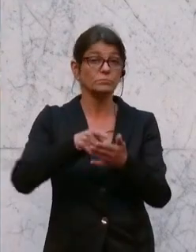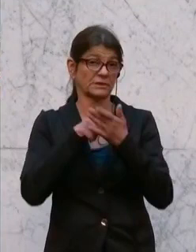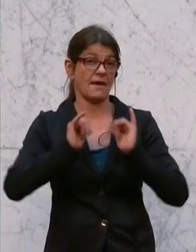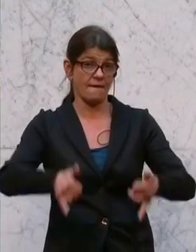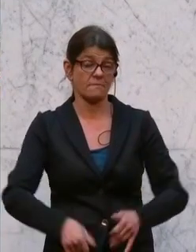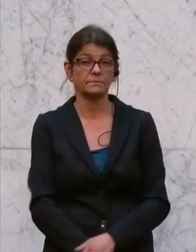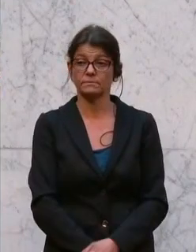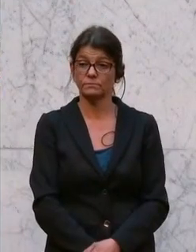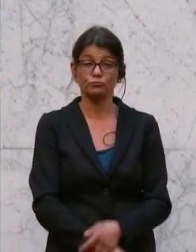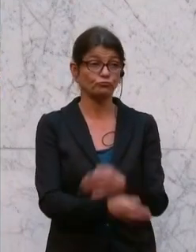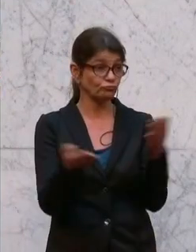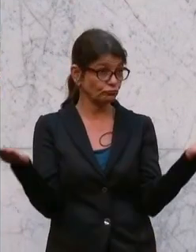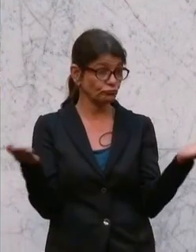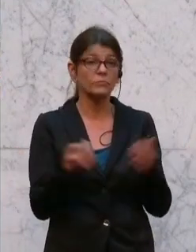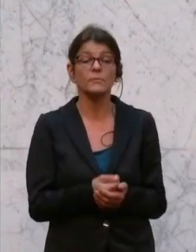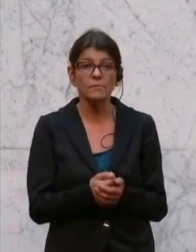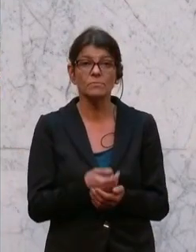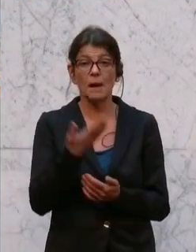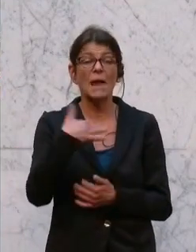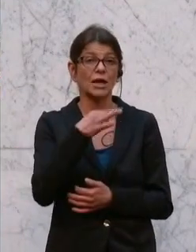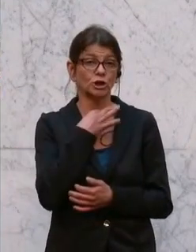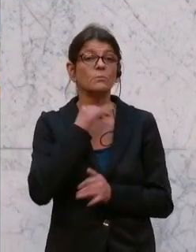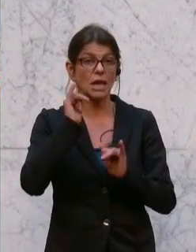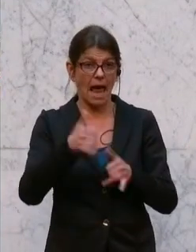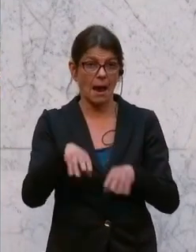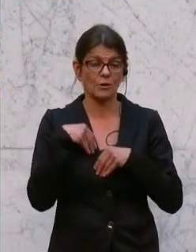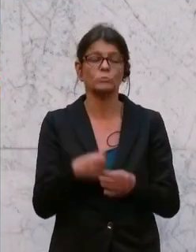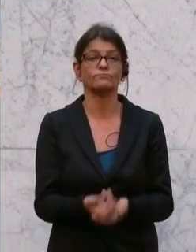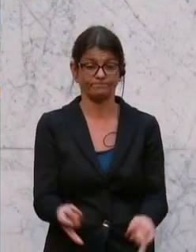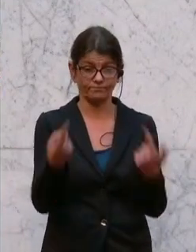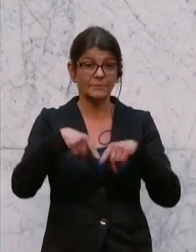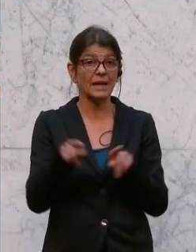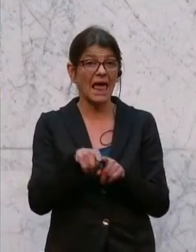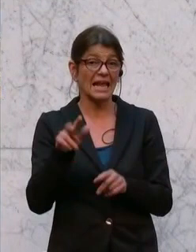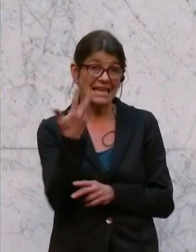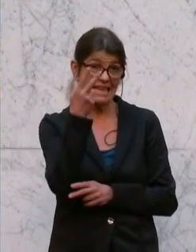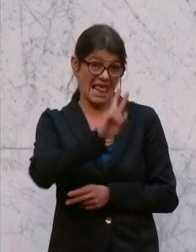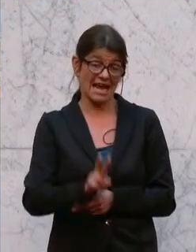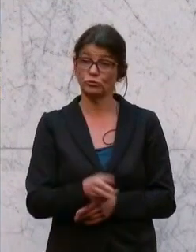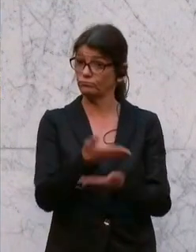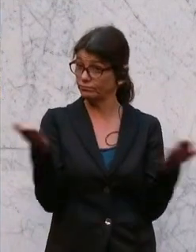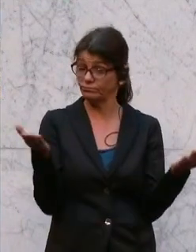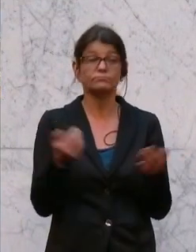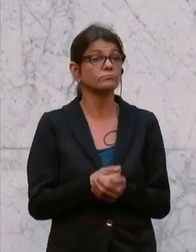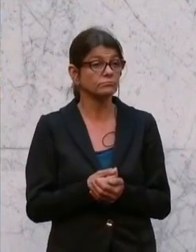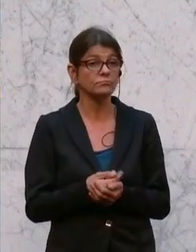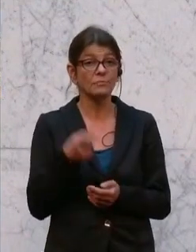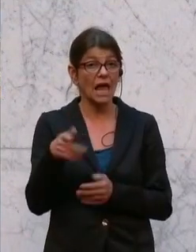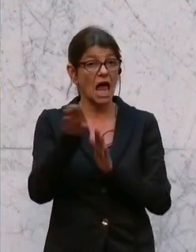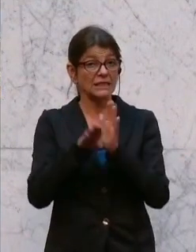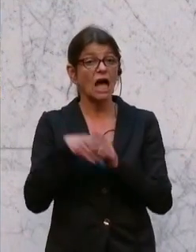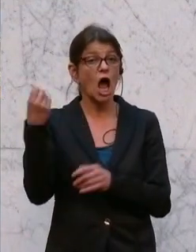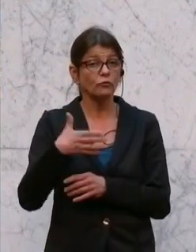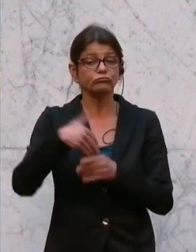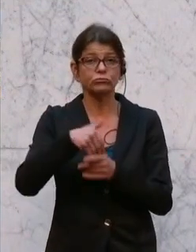ein Zeichen. Das ist mit Mehrheit so angenommen. Wir kommen sogleich zur dritten Lesung. Der Gesetzentwurf